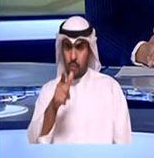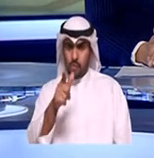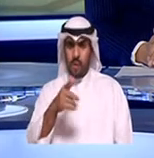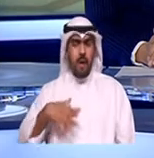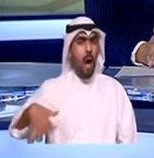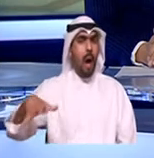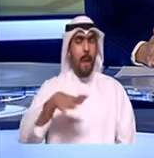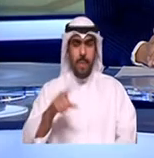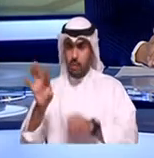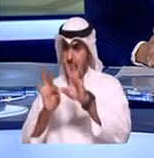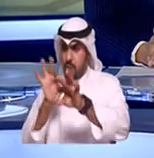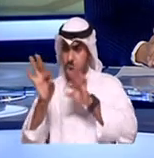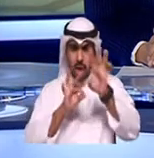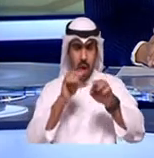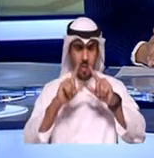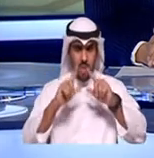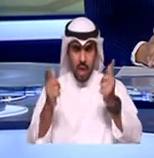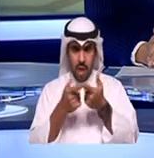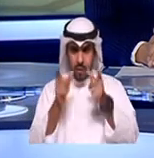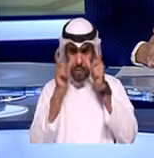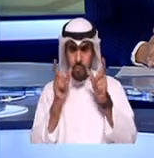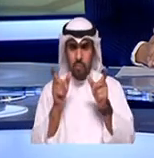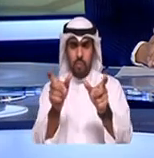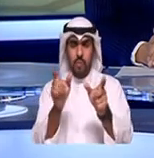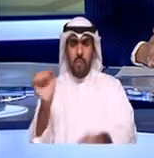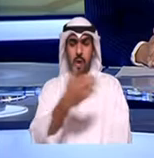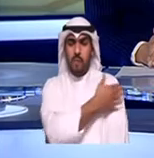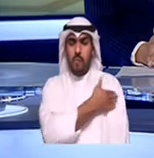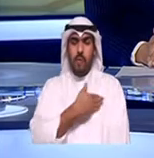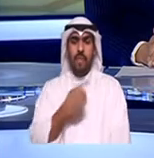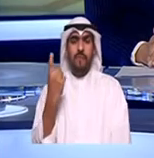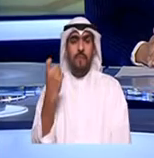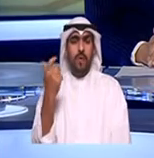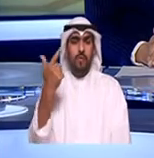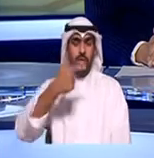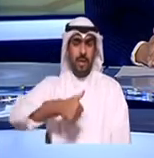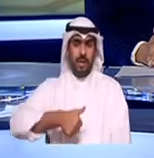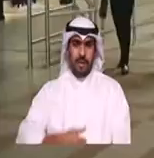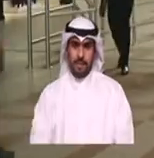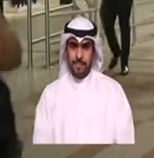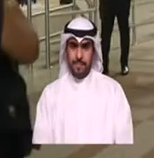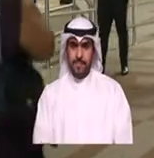من 160 موظفا لتسيير حركة العبور من المهاجرين والقادمين.